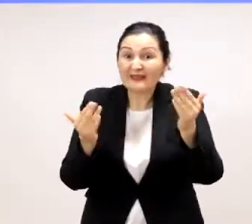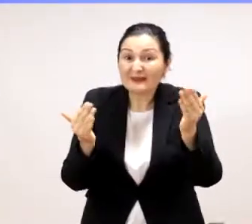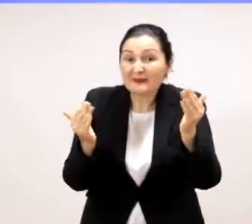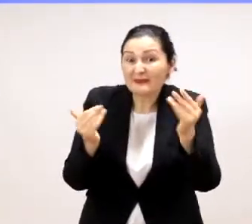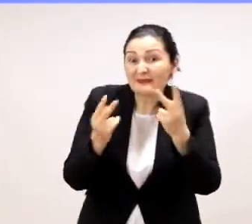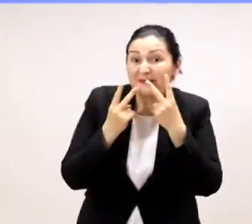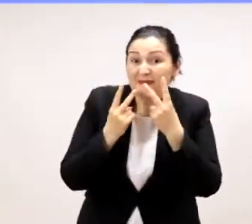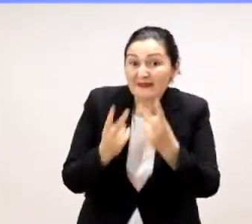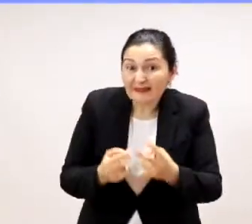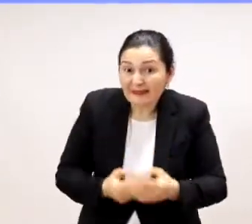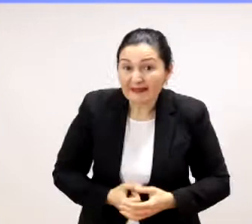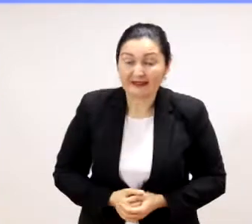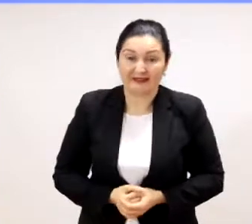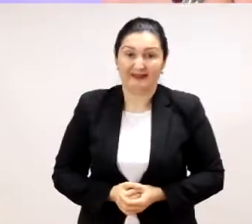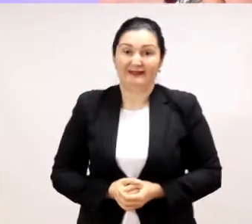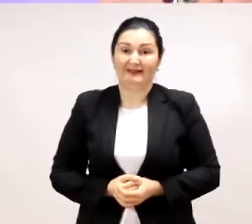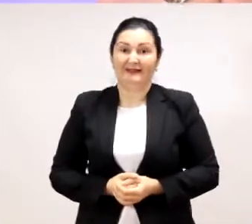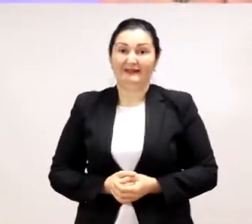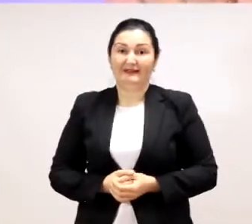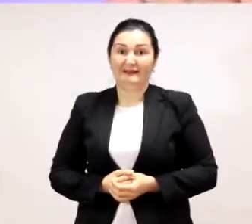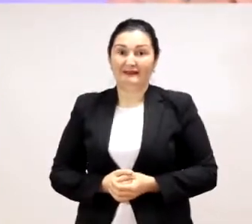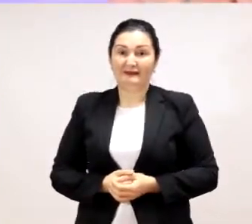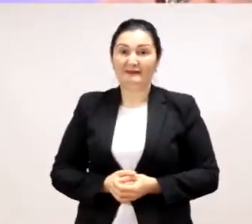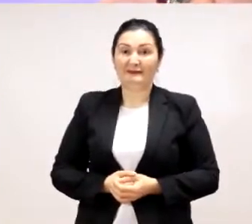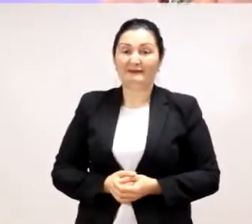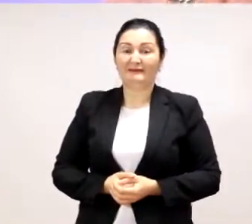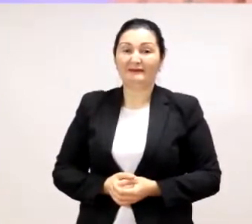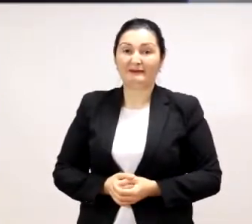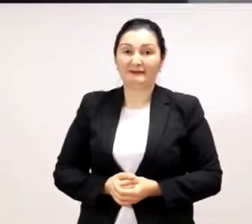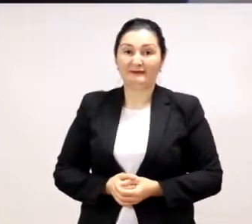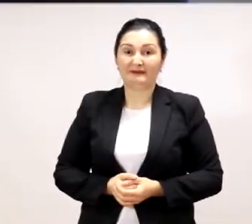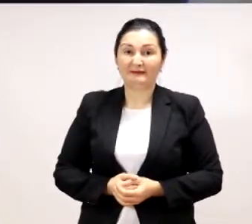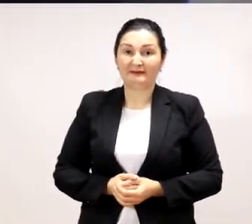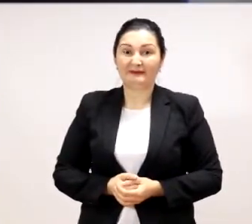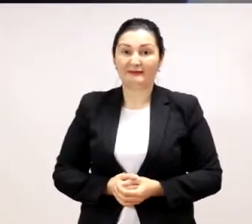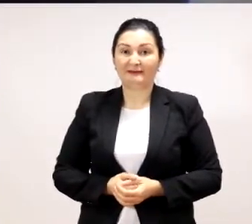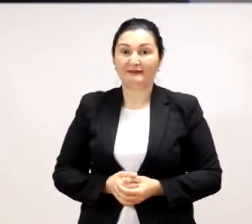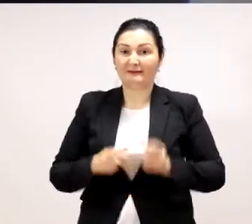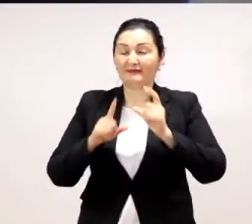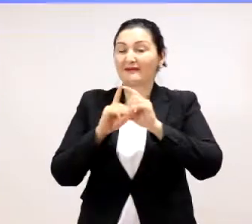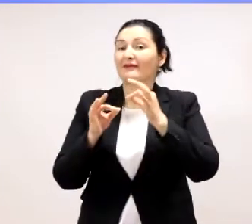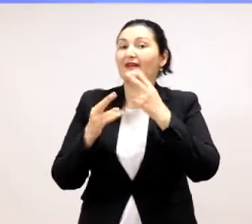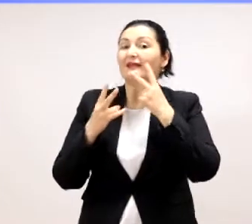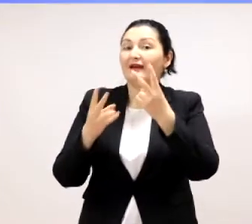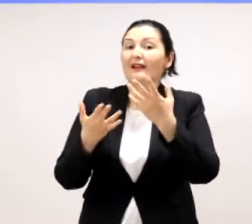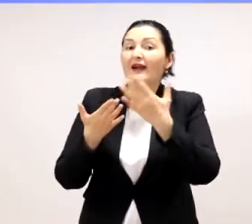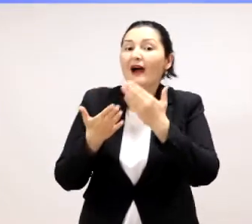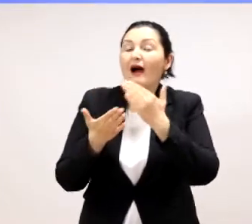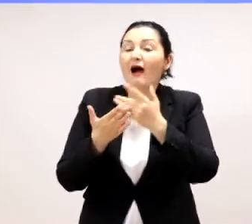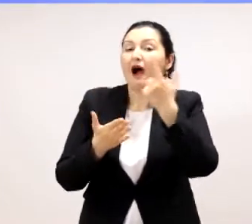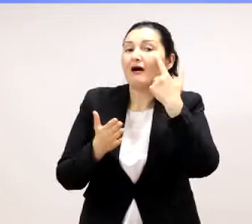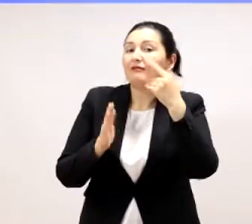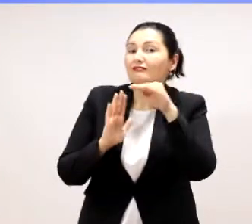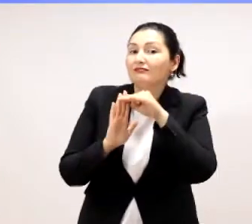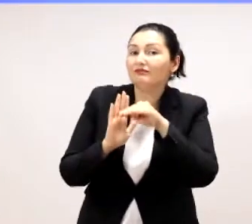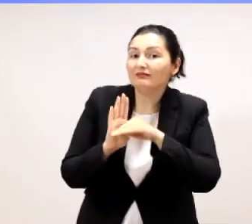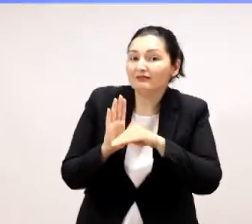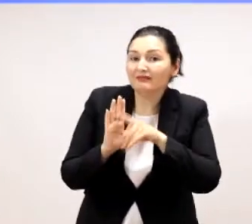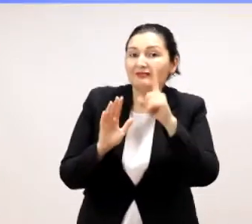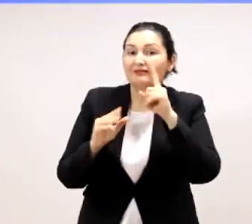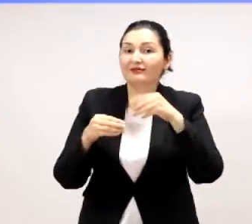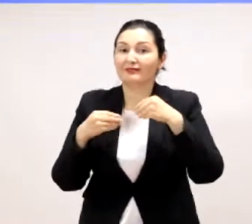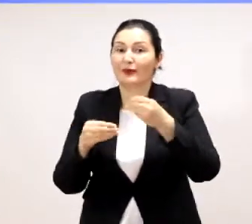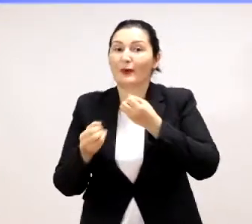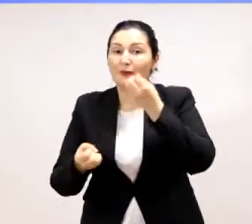ببین. آنا دیدید؟ بله. خوب کنی با من بگوید، از روی کارت برای